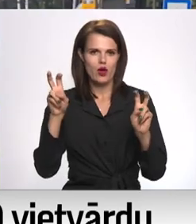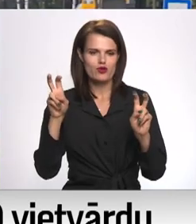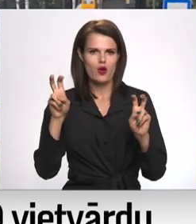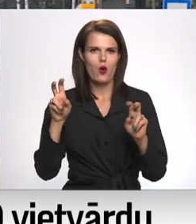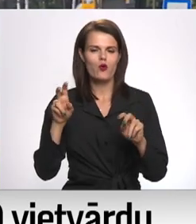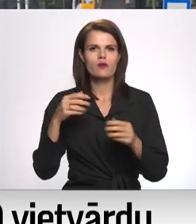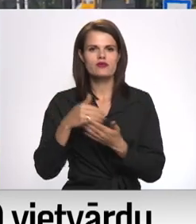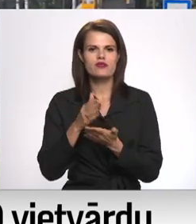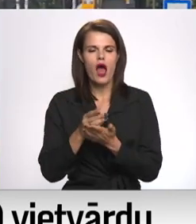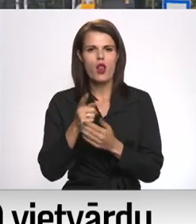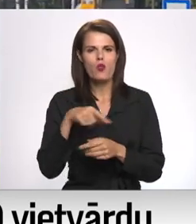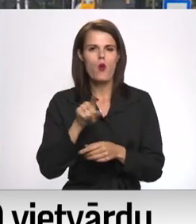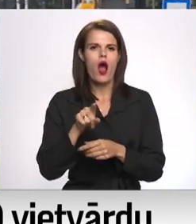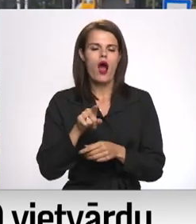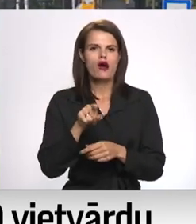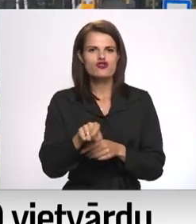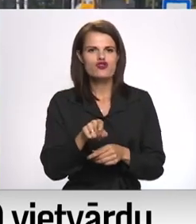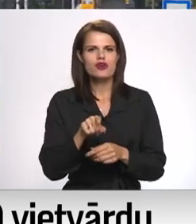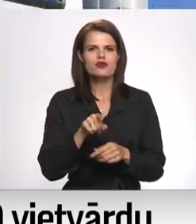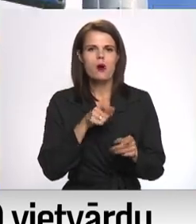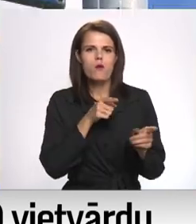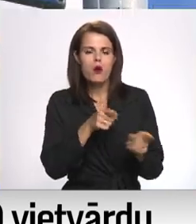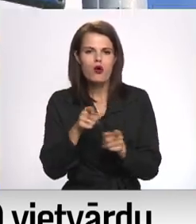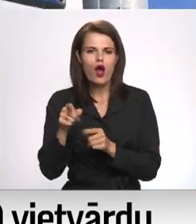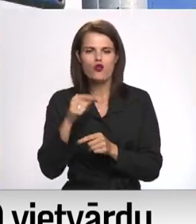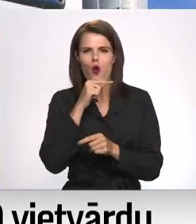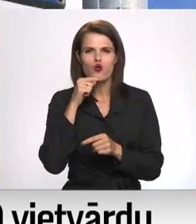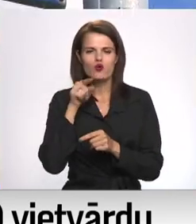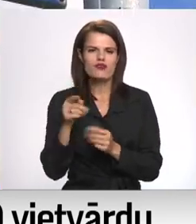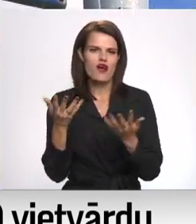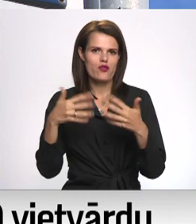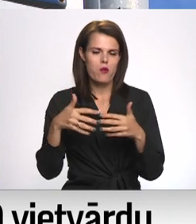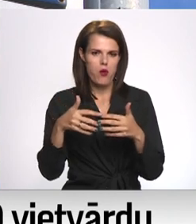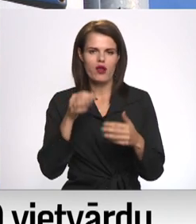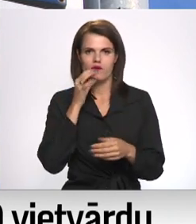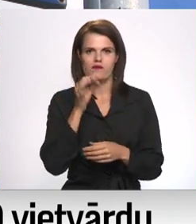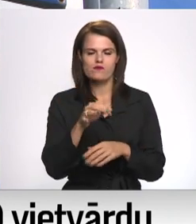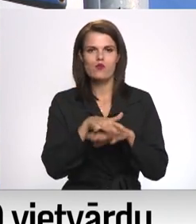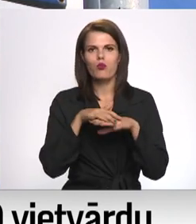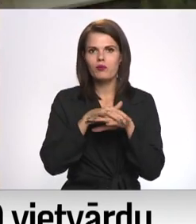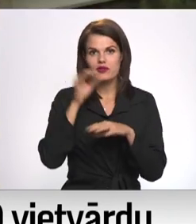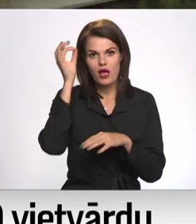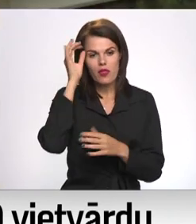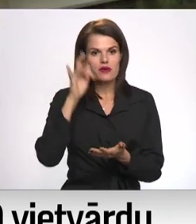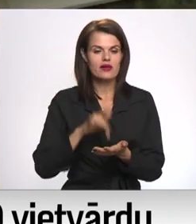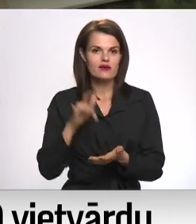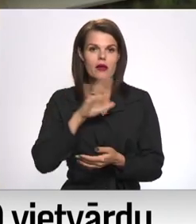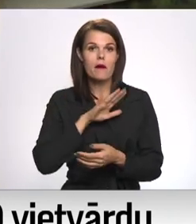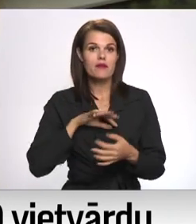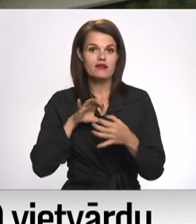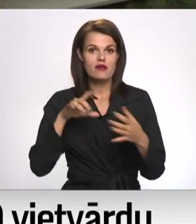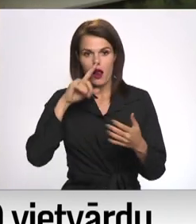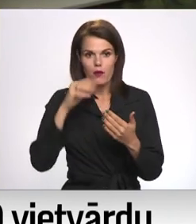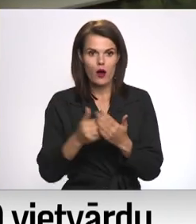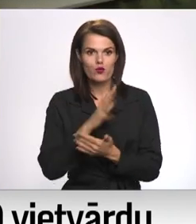Vietvārdi ir daļa no propagandas, daļa no rusifikācijas politikas, tā norāda publiskās atmiņas centrs. Pēc neatkarības atjaunošanas